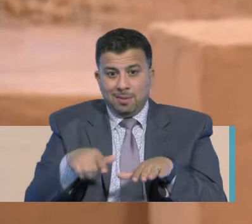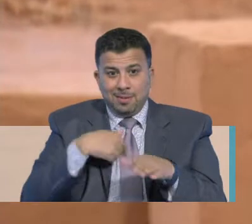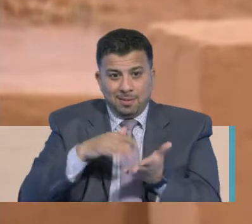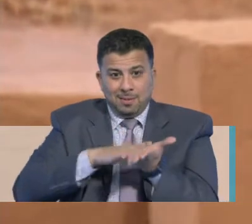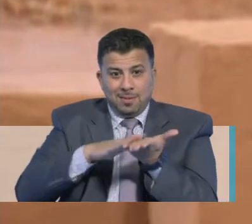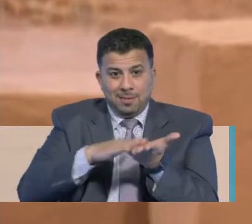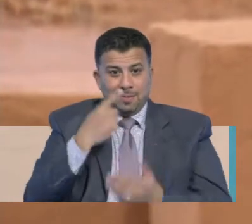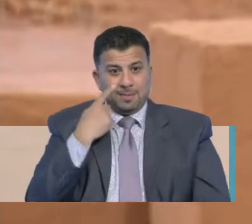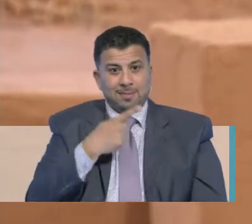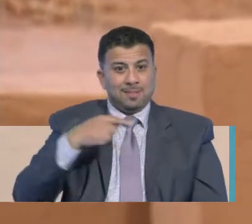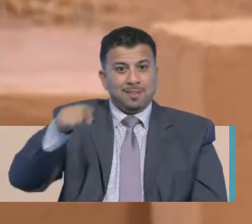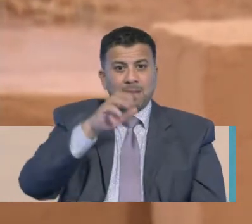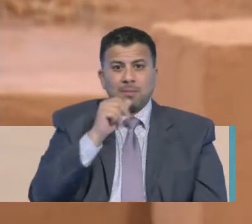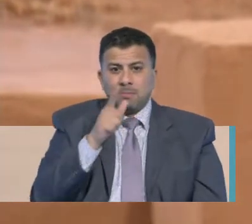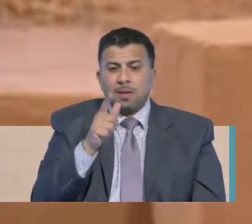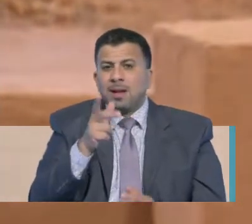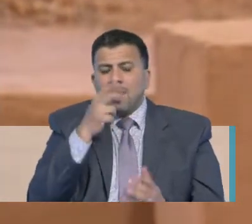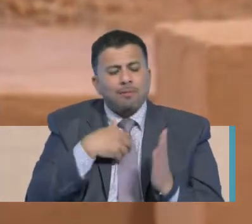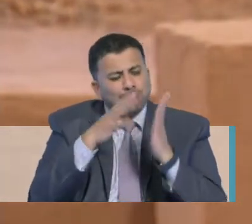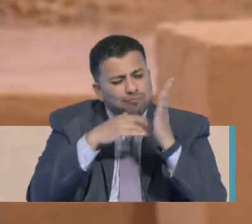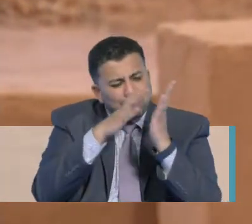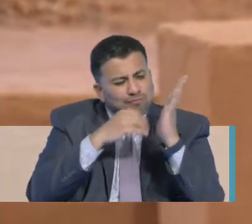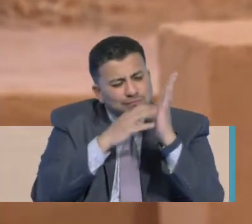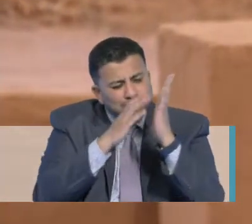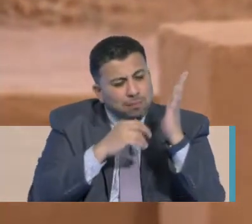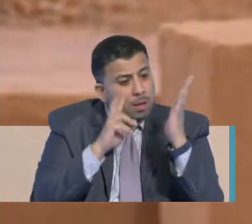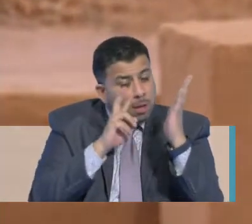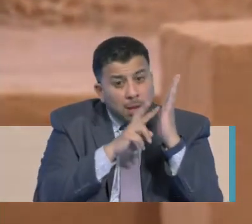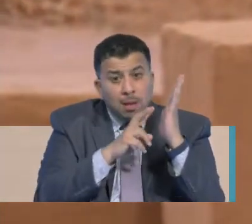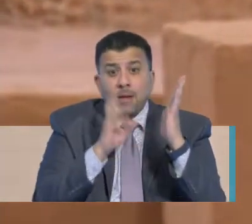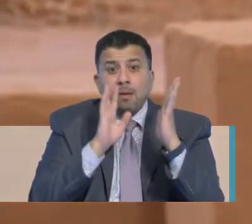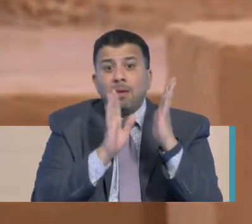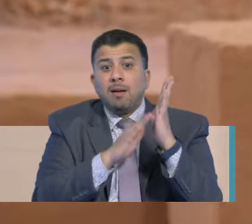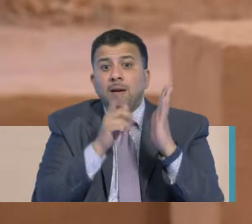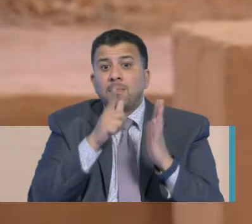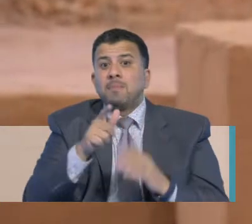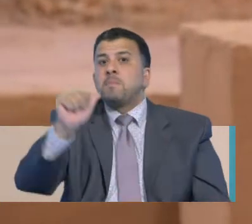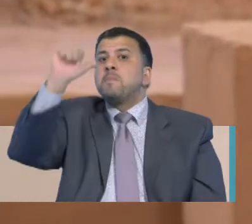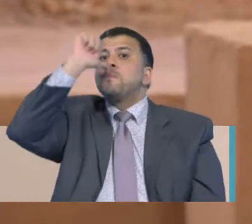ولذلك هذه الأحافية تكونت لما كانت هذه تحت